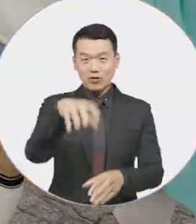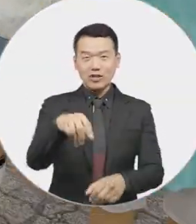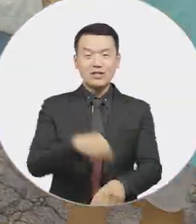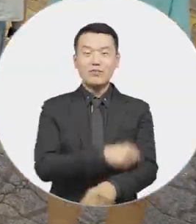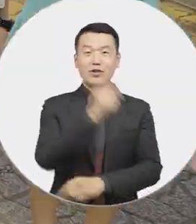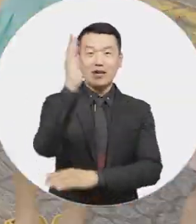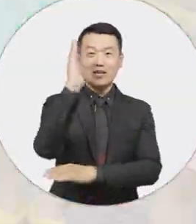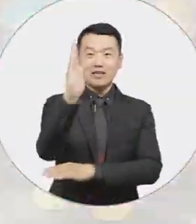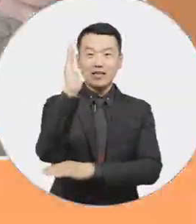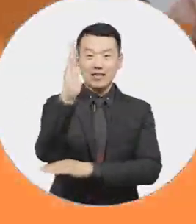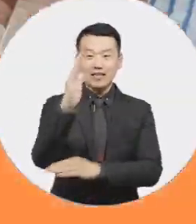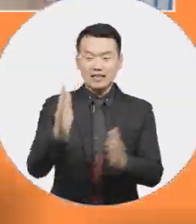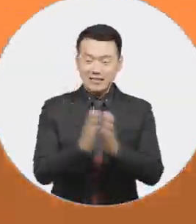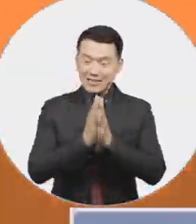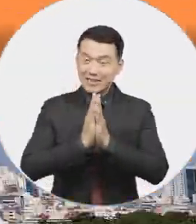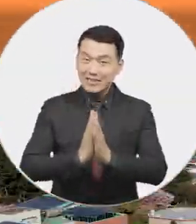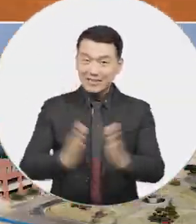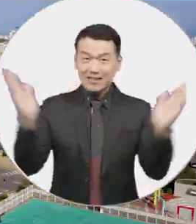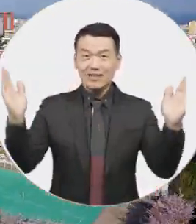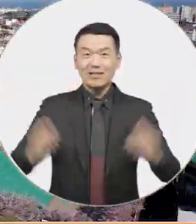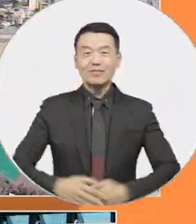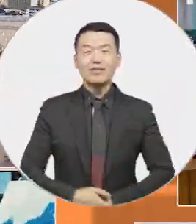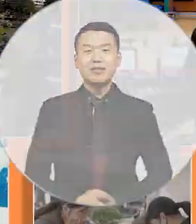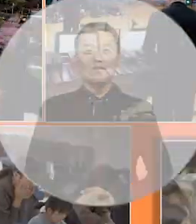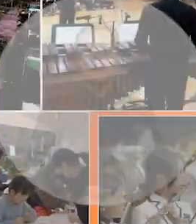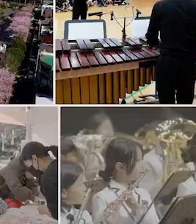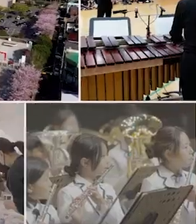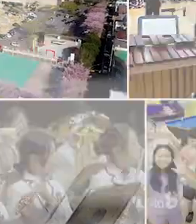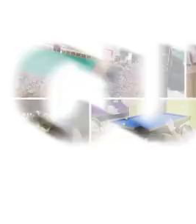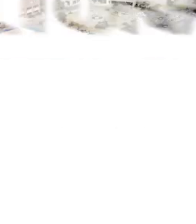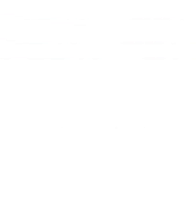제주학생문화원의 특별한 이야기가 시작됩니다.